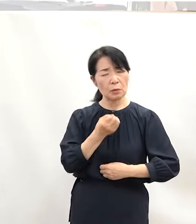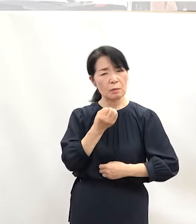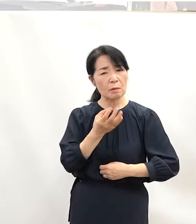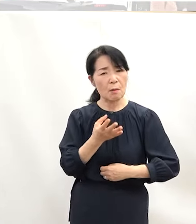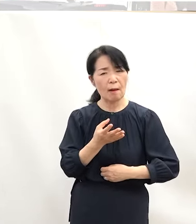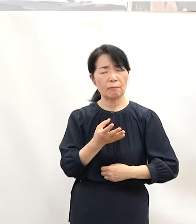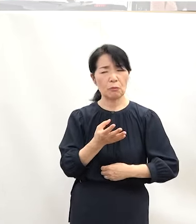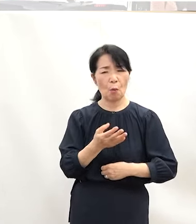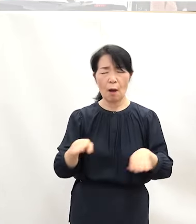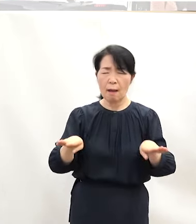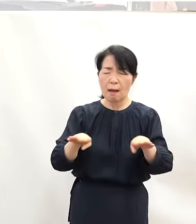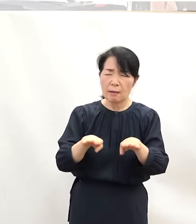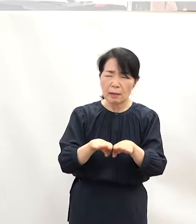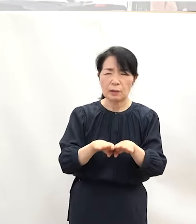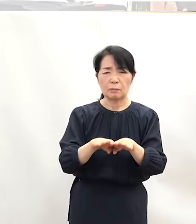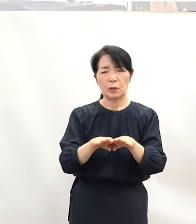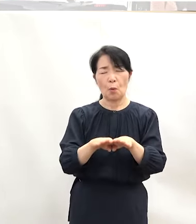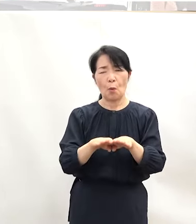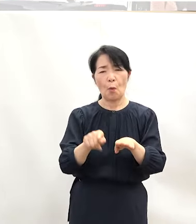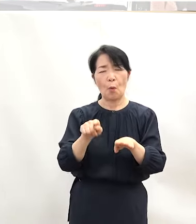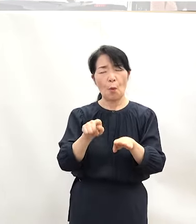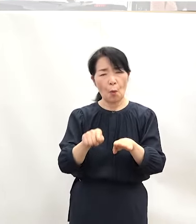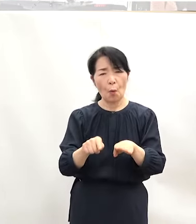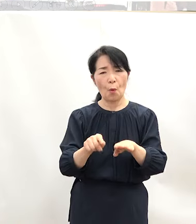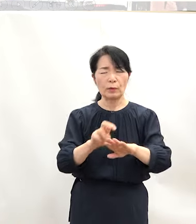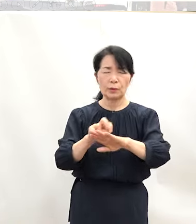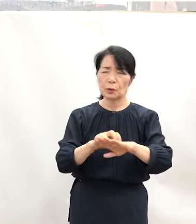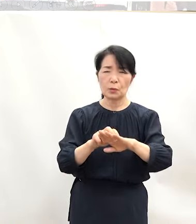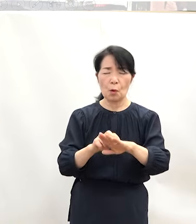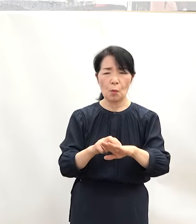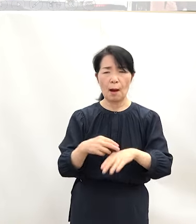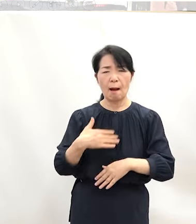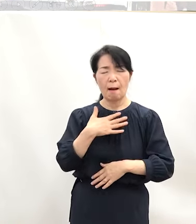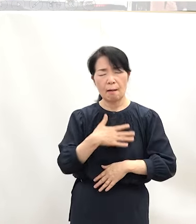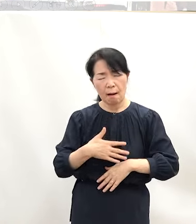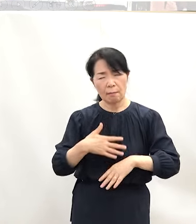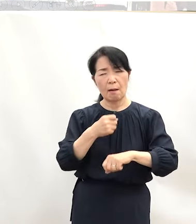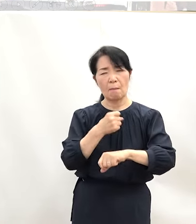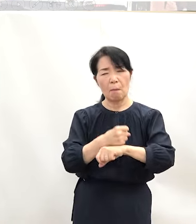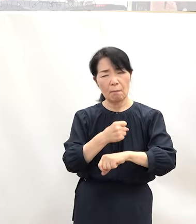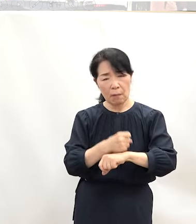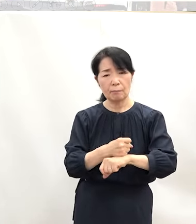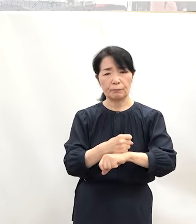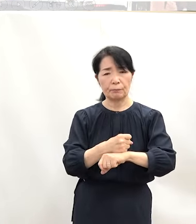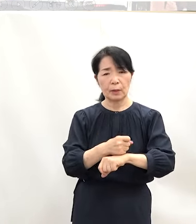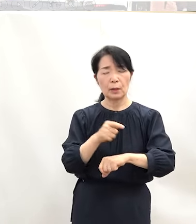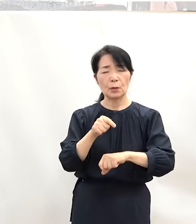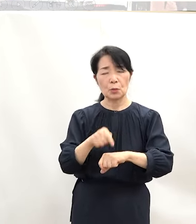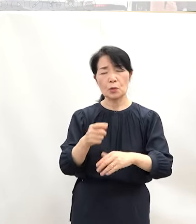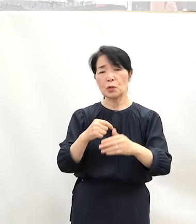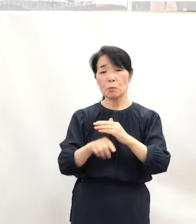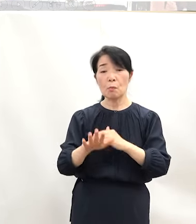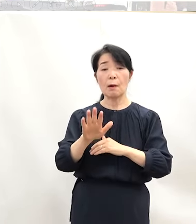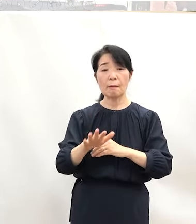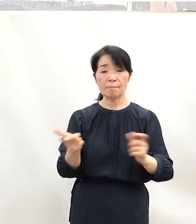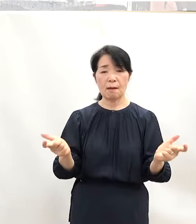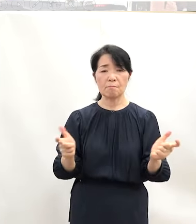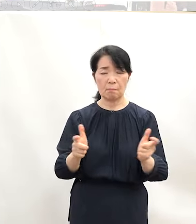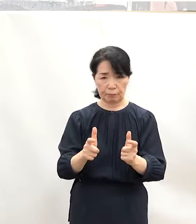が持たないといったこともあって、休日当番に参加される方が減少しているということなんですね。